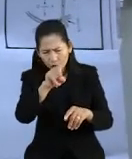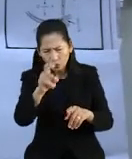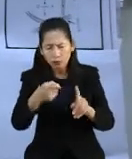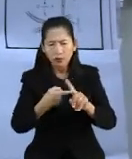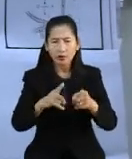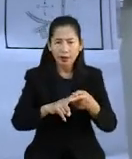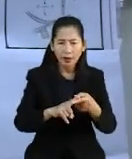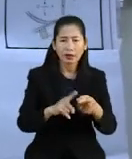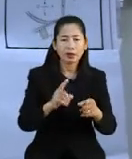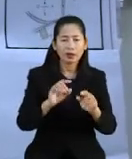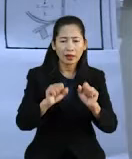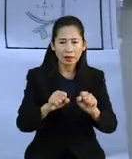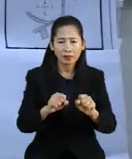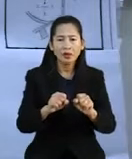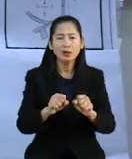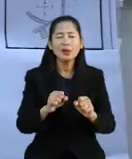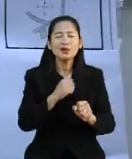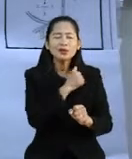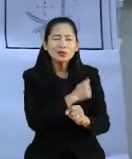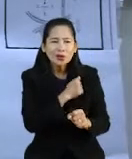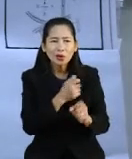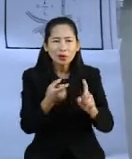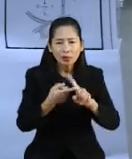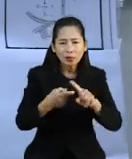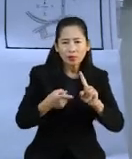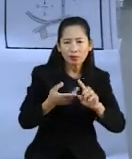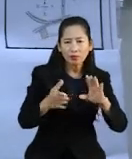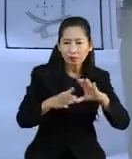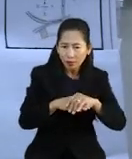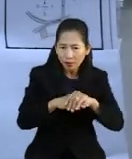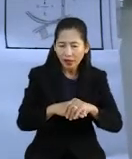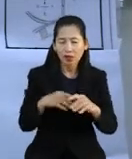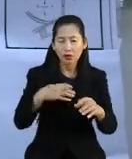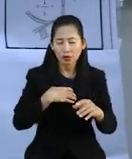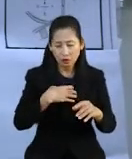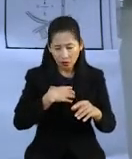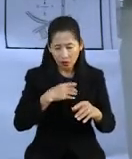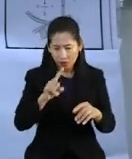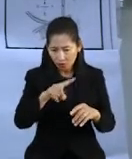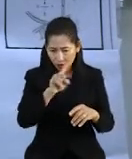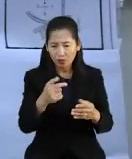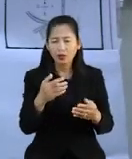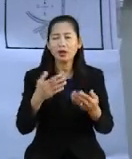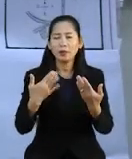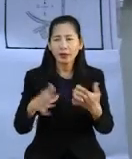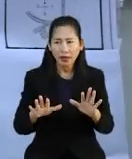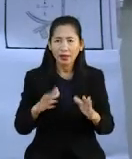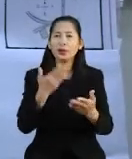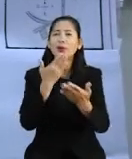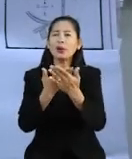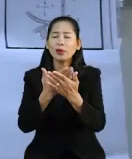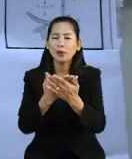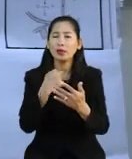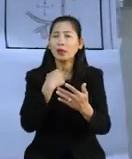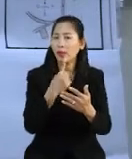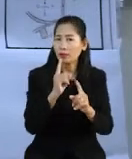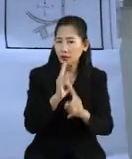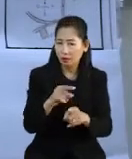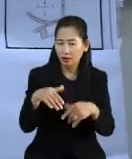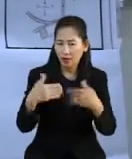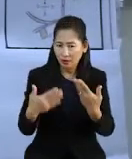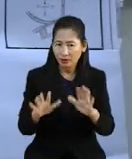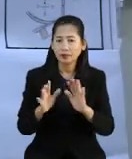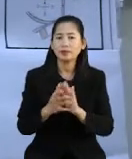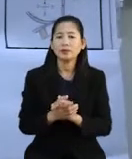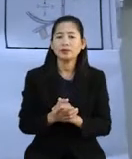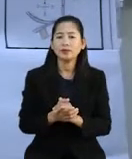mạ của con trời tài ạch hà xong mày chia sẻ phụ mạ chăm trong xua ấy chẳng á ná chà hai chê o con kê phong là bê đề kê ở bạp chùm lao chùm con hà